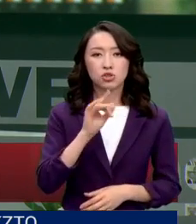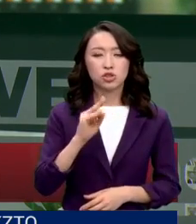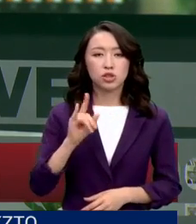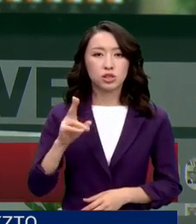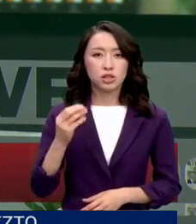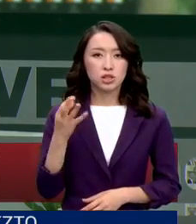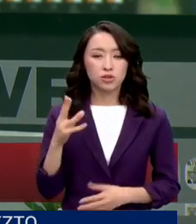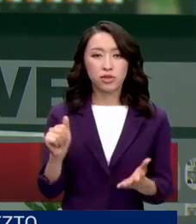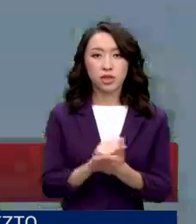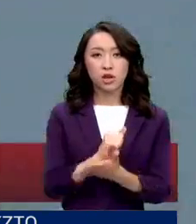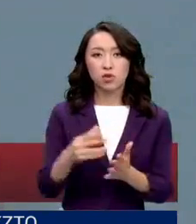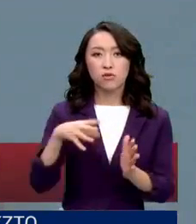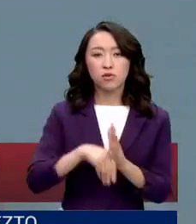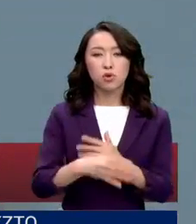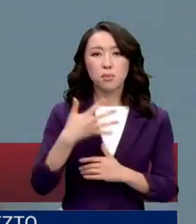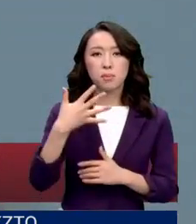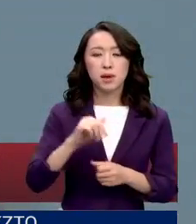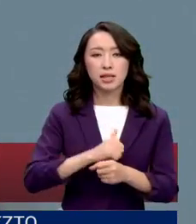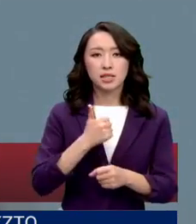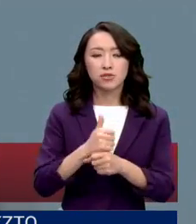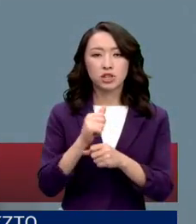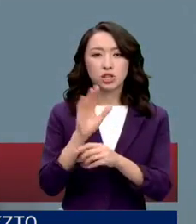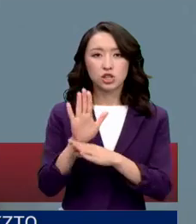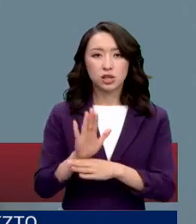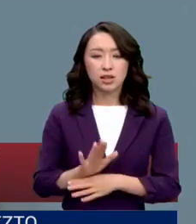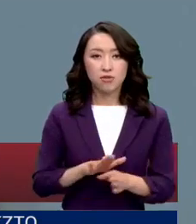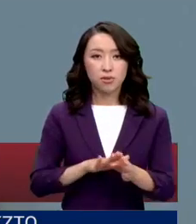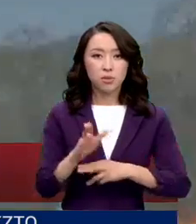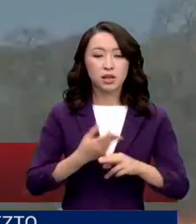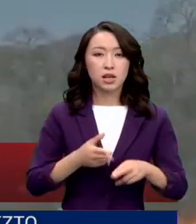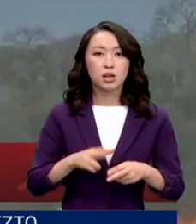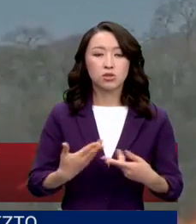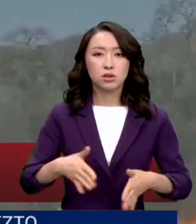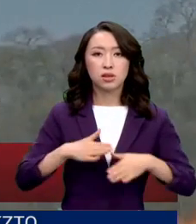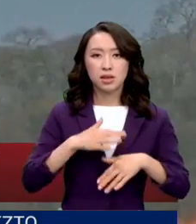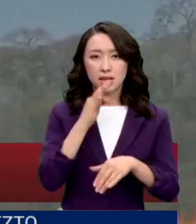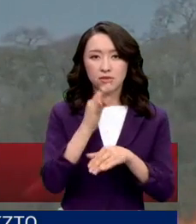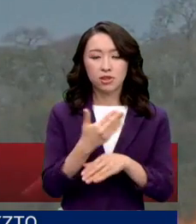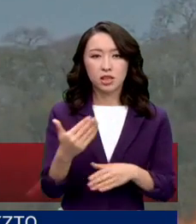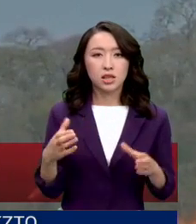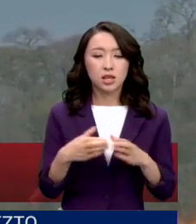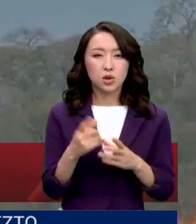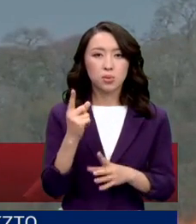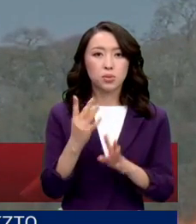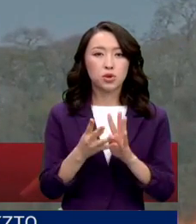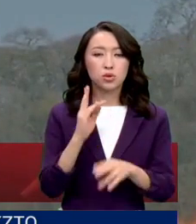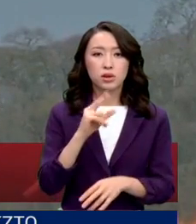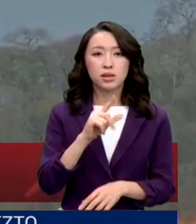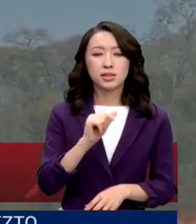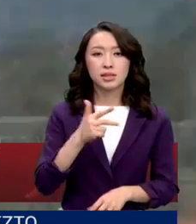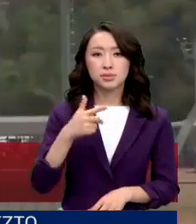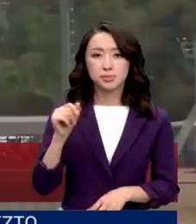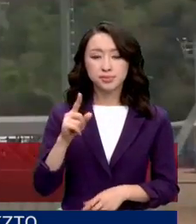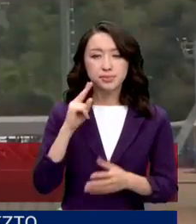Жаркешев. Документ включает в себя 5 основных задач, реализацию которых берет на себя эта компания. В первую очередь «Казахгаз»